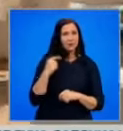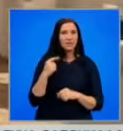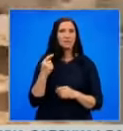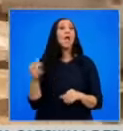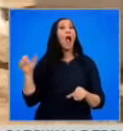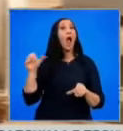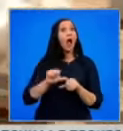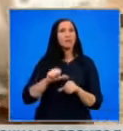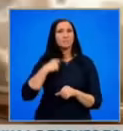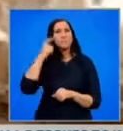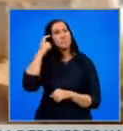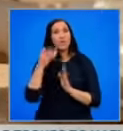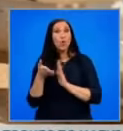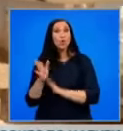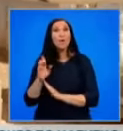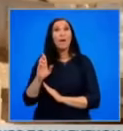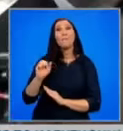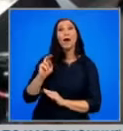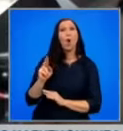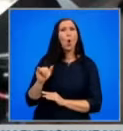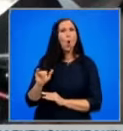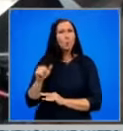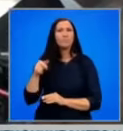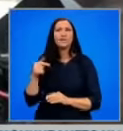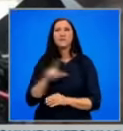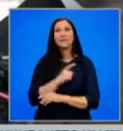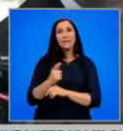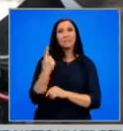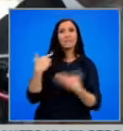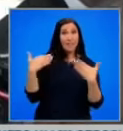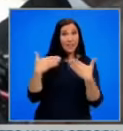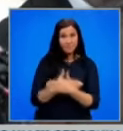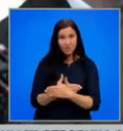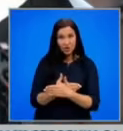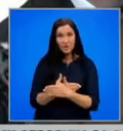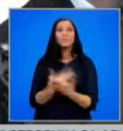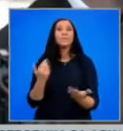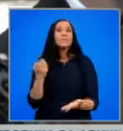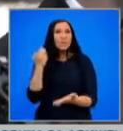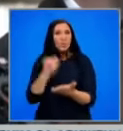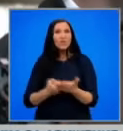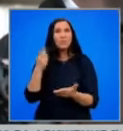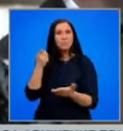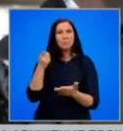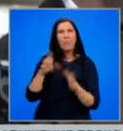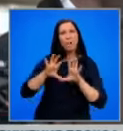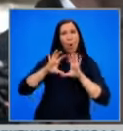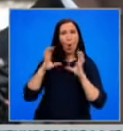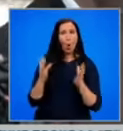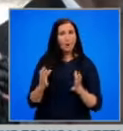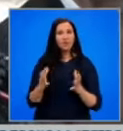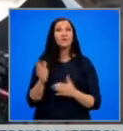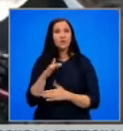Аз смятам да отида и до Баку в тази седмица за една вечер, да потвърдиме там и количествата, но ще